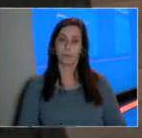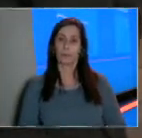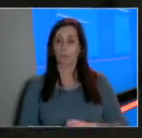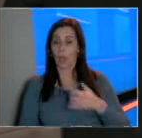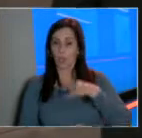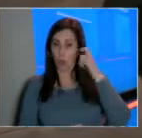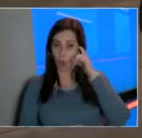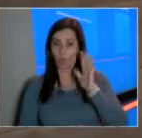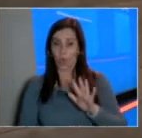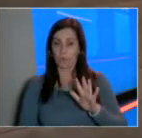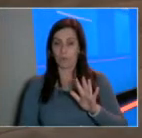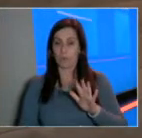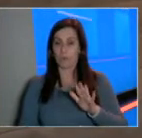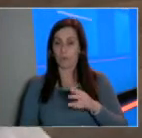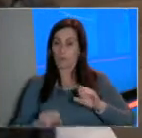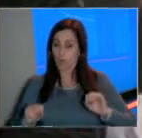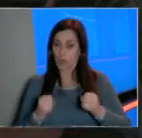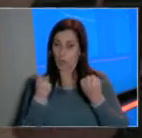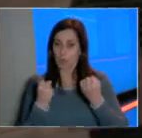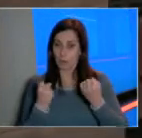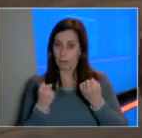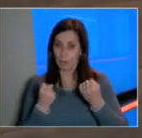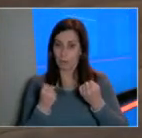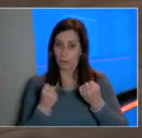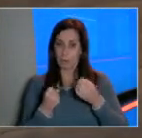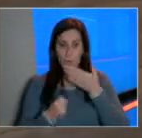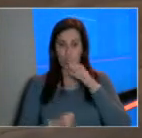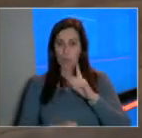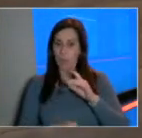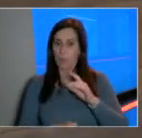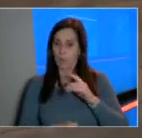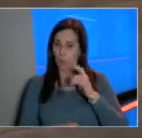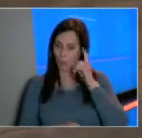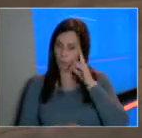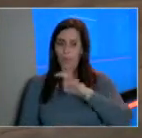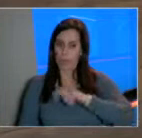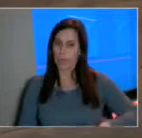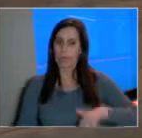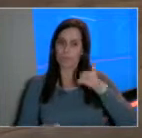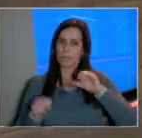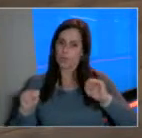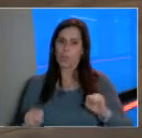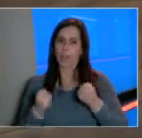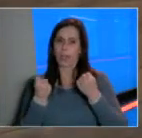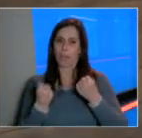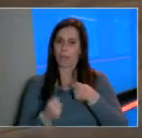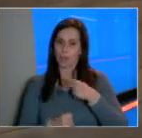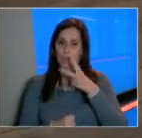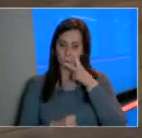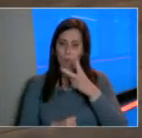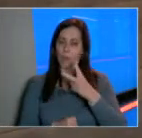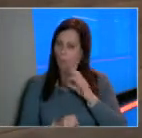אני חושב שלרוב משתדלים, אני חושב ש... לפחות בירושלים, אני חושב שהעירייה משתדלת לפחות, אני רואה